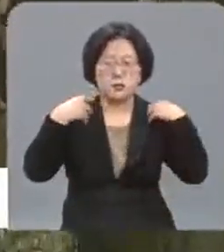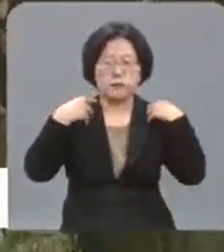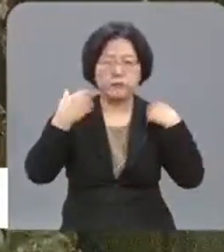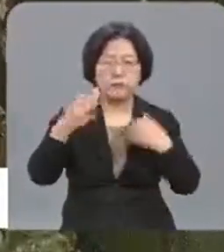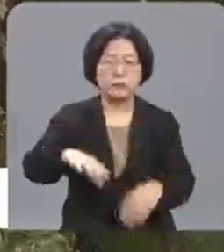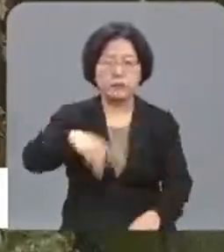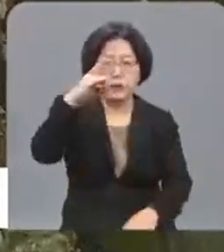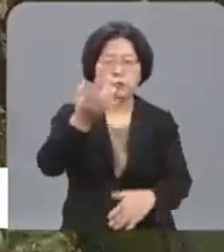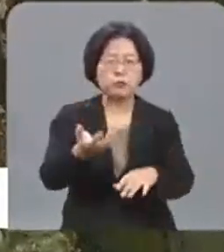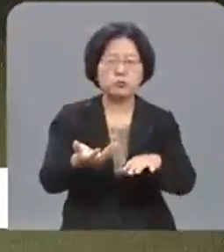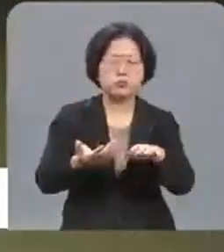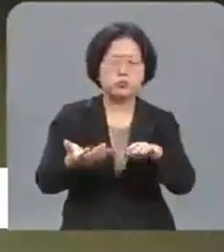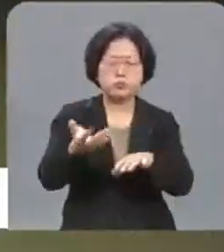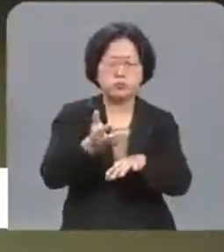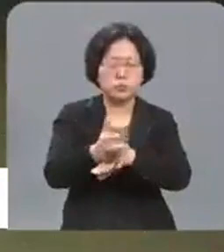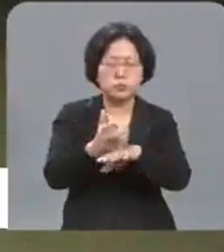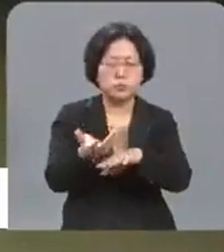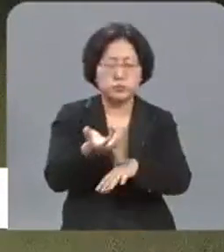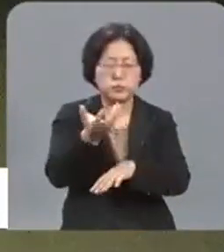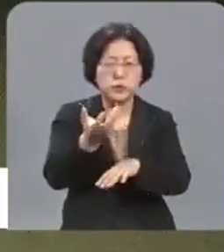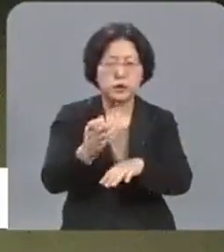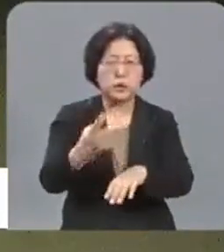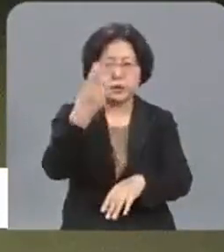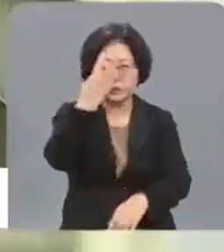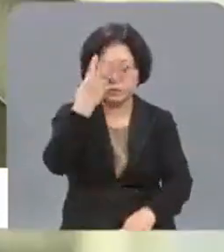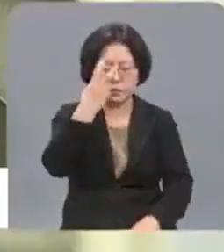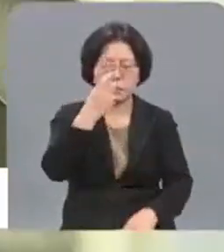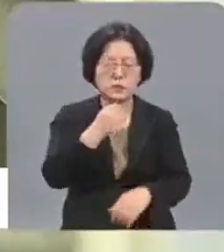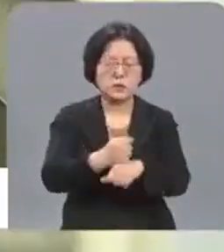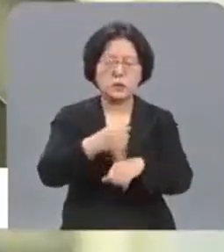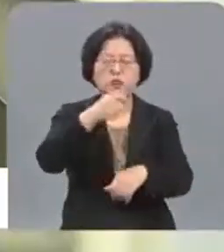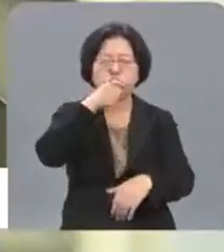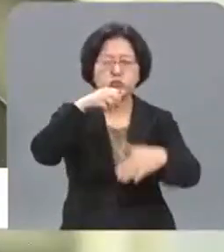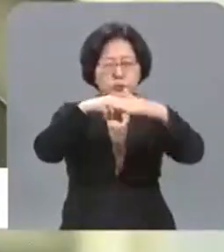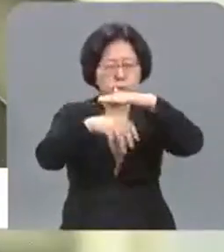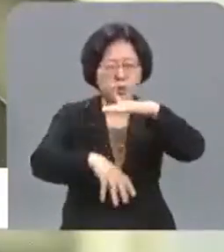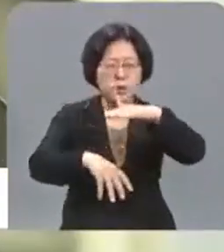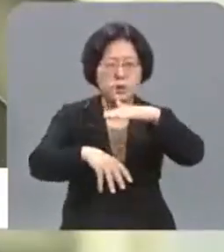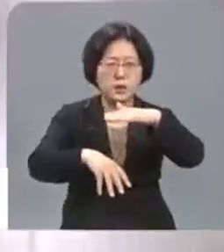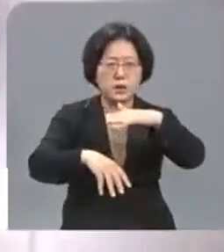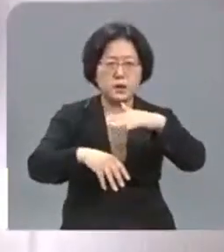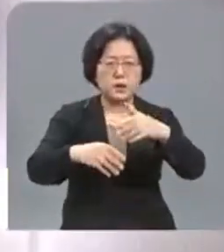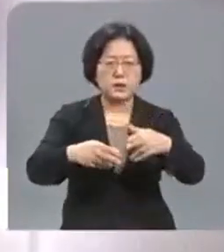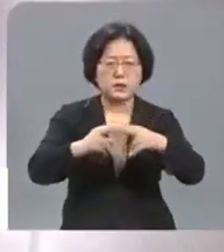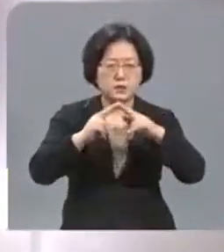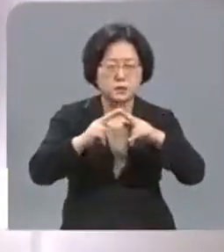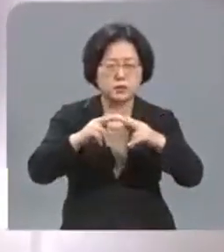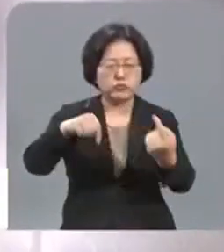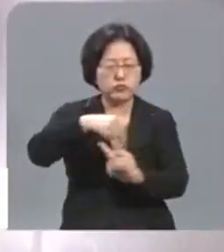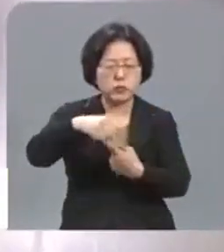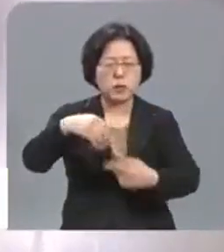소방당국은 최초 불이 난 차량에 대한 화재 원인 조사와 함께 스프링클러 등 소방시설이 제대로